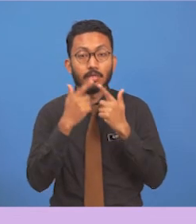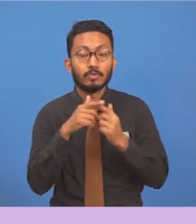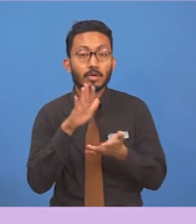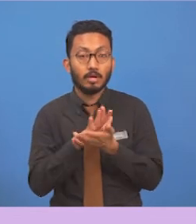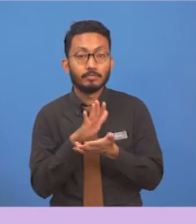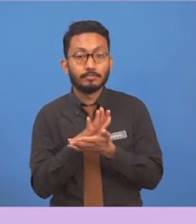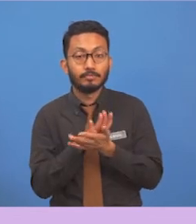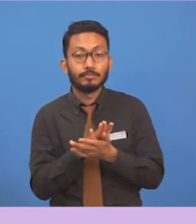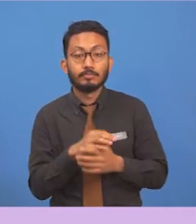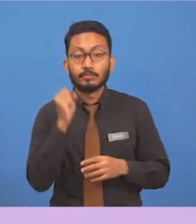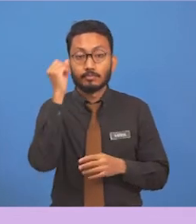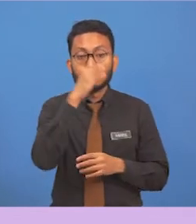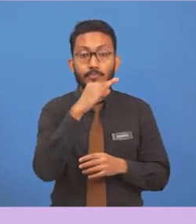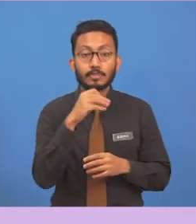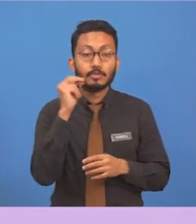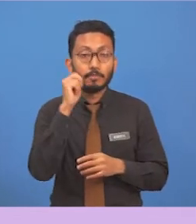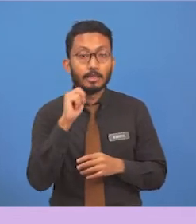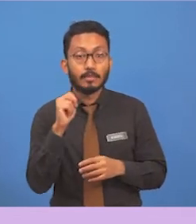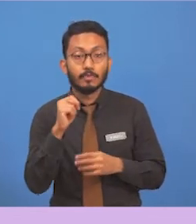amalan yang mulia